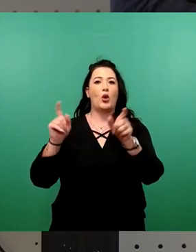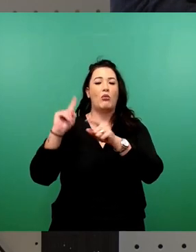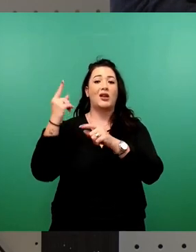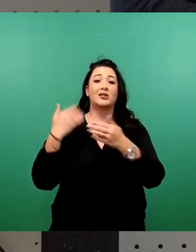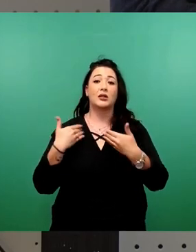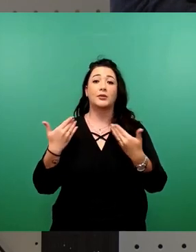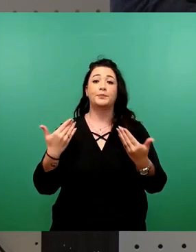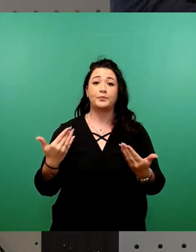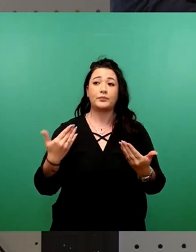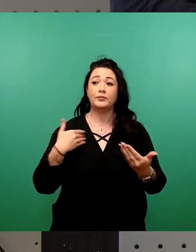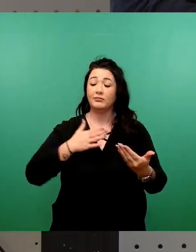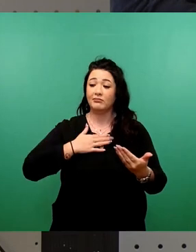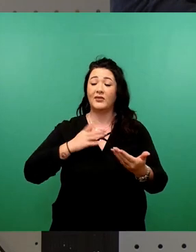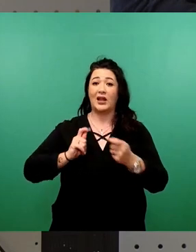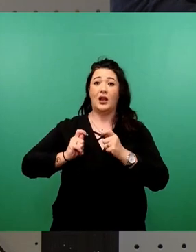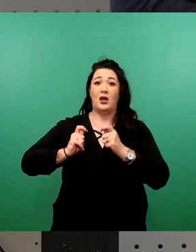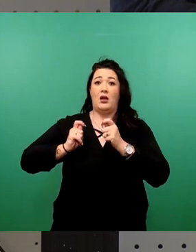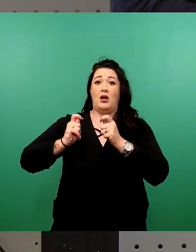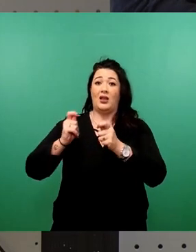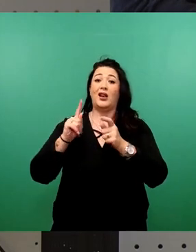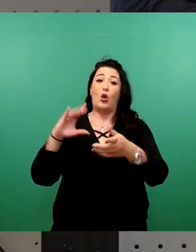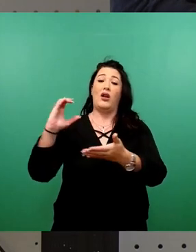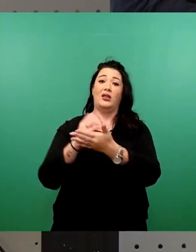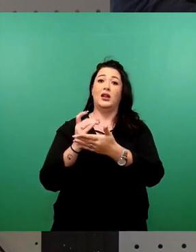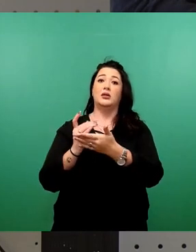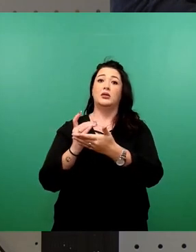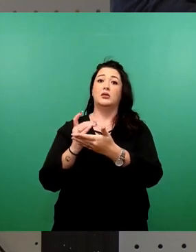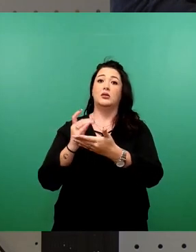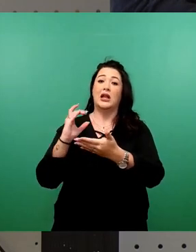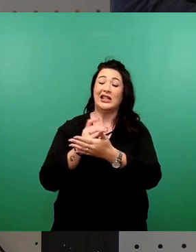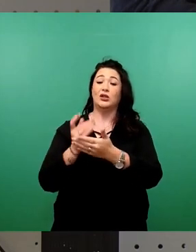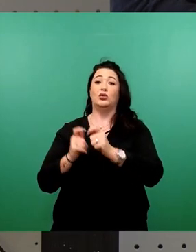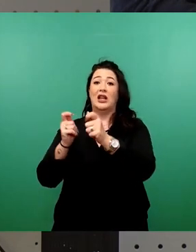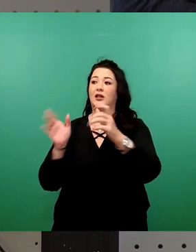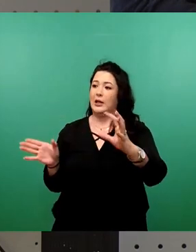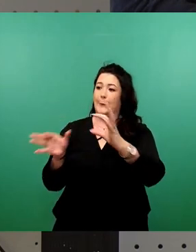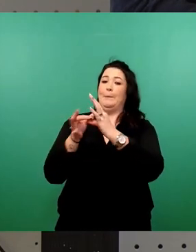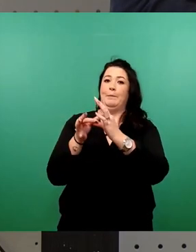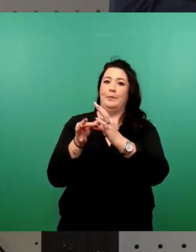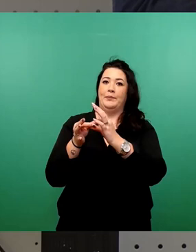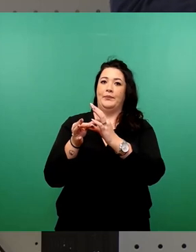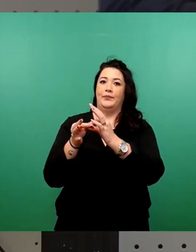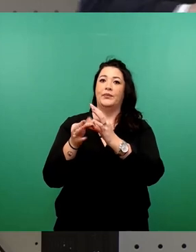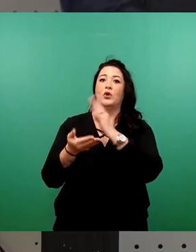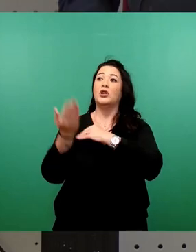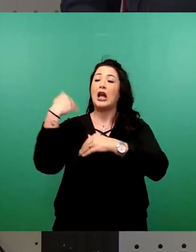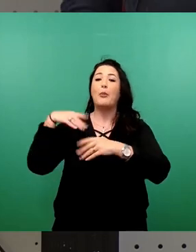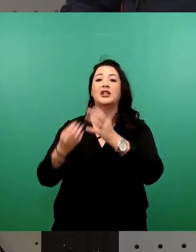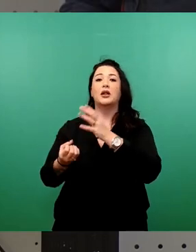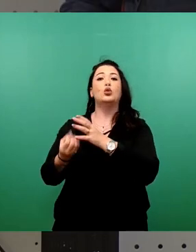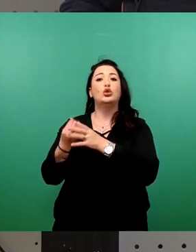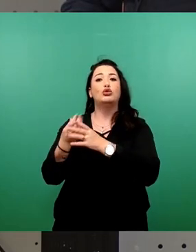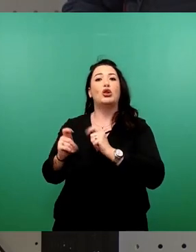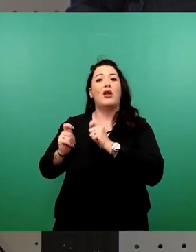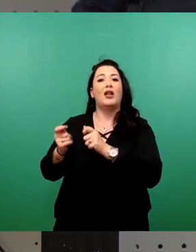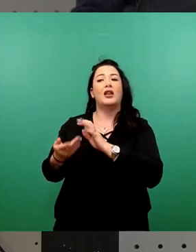Änderungsantrag sich selbstverständlich auch auf diesen Ersetzungsantrag bezieht und dass dieser Änderungsantrag, den wir zur ursprünglichen Vorlage gestellt haben, nämlich den Platz 3 und